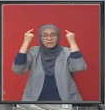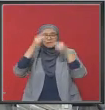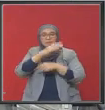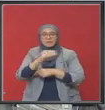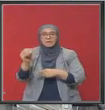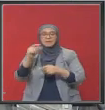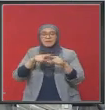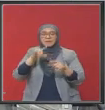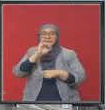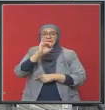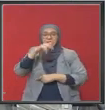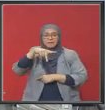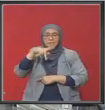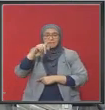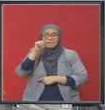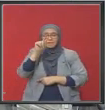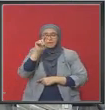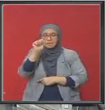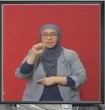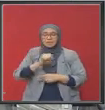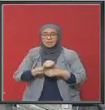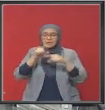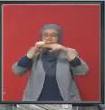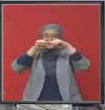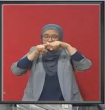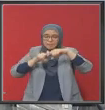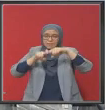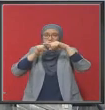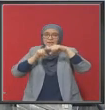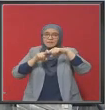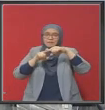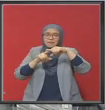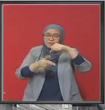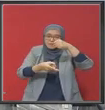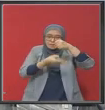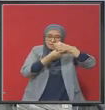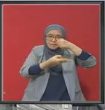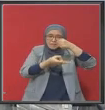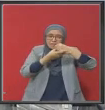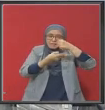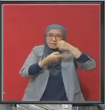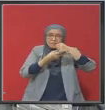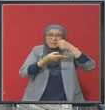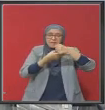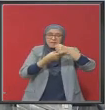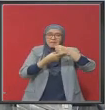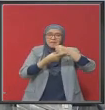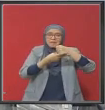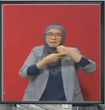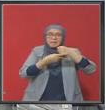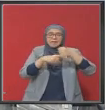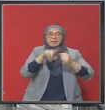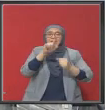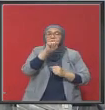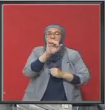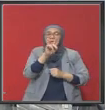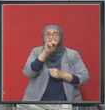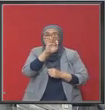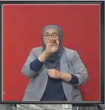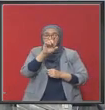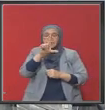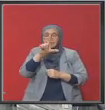pengajian tinggi swasta tetalu kepada simpanan bet Takaful oleh PH air ptsp Muller pada tahun